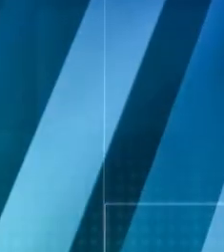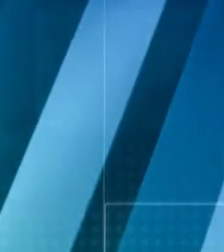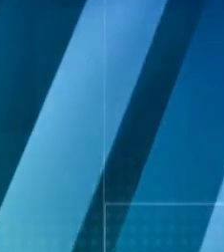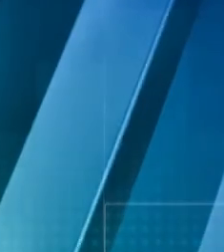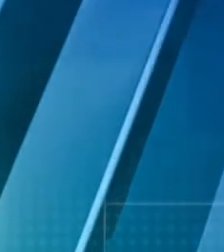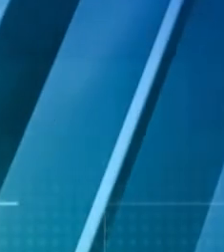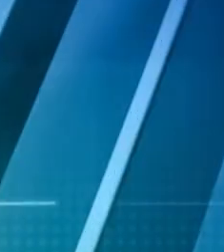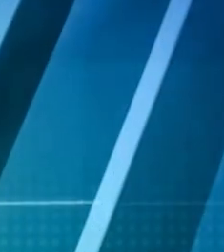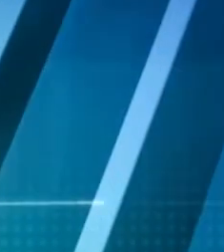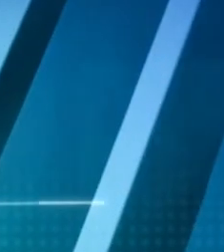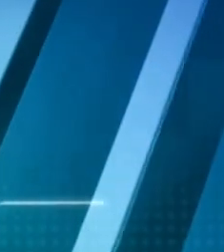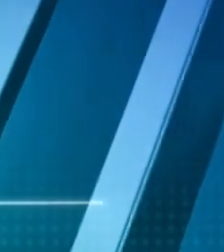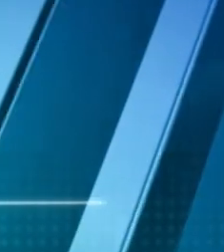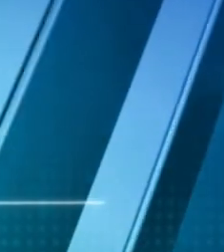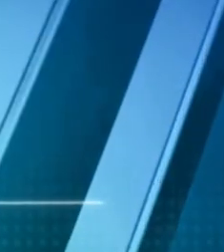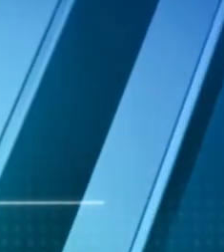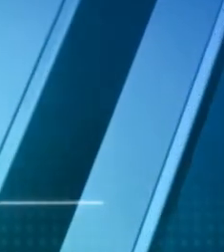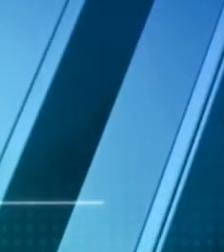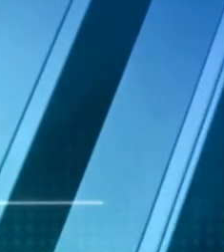МУЗЫКАЛЬНАЯ ЗАСТАВКА